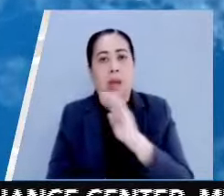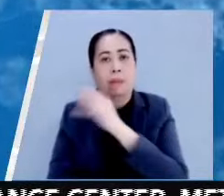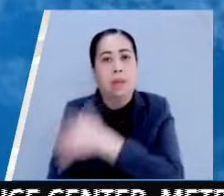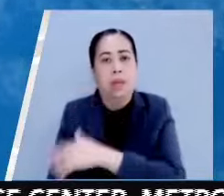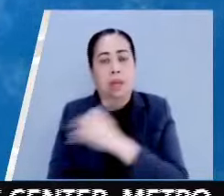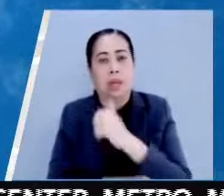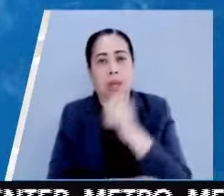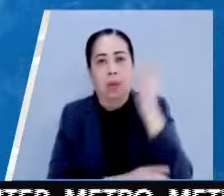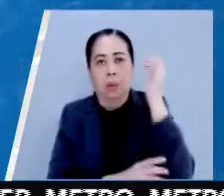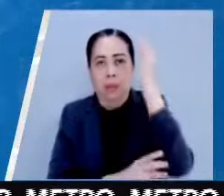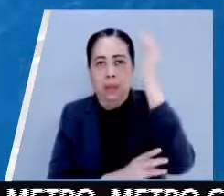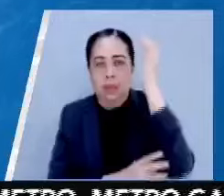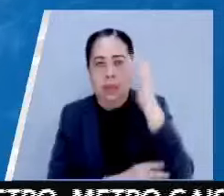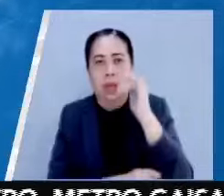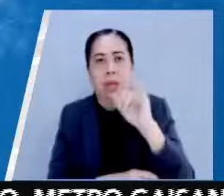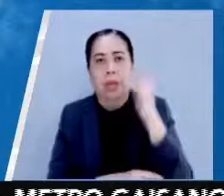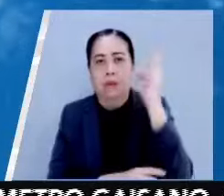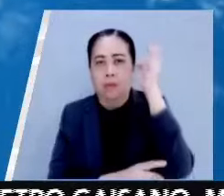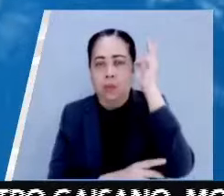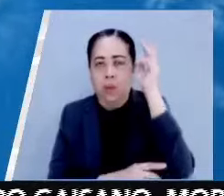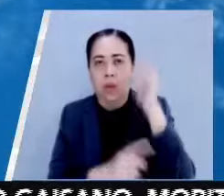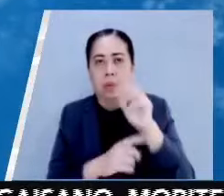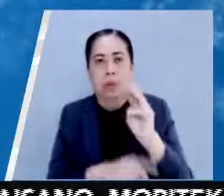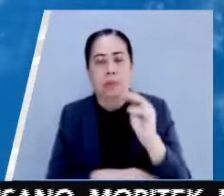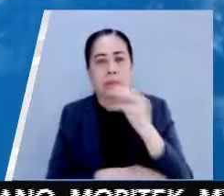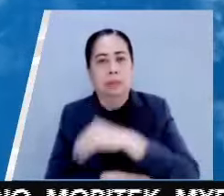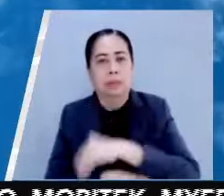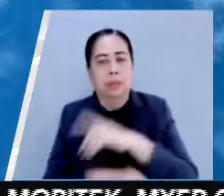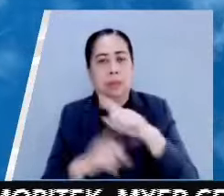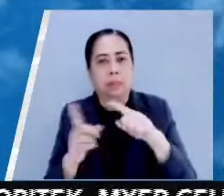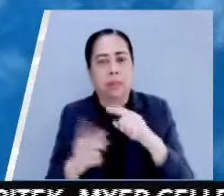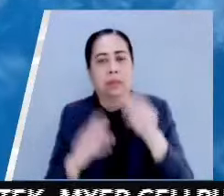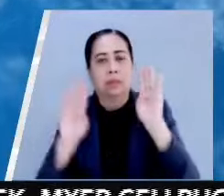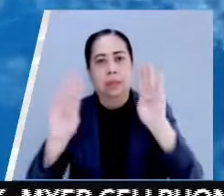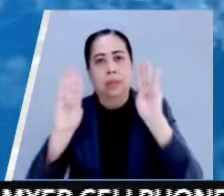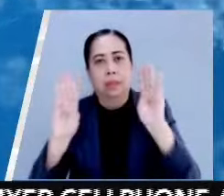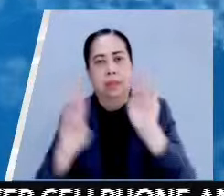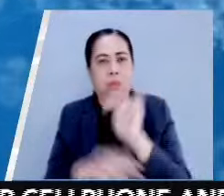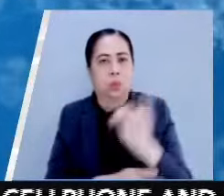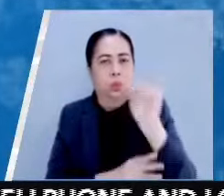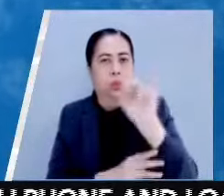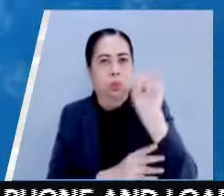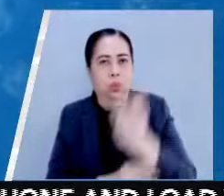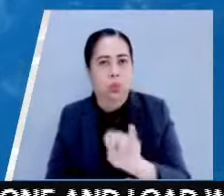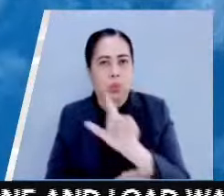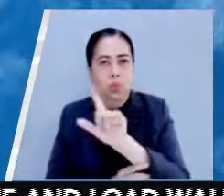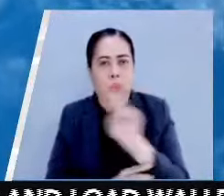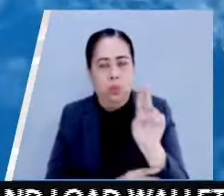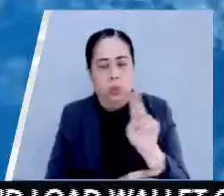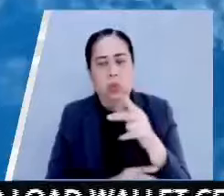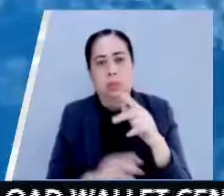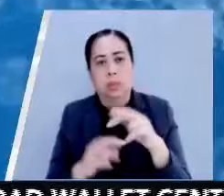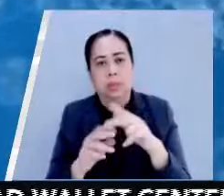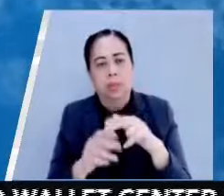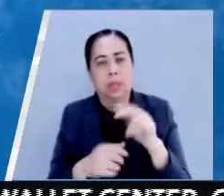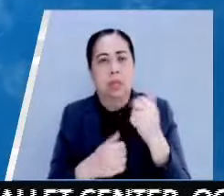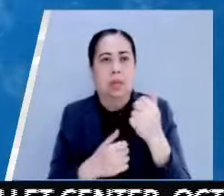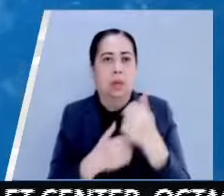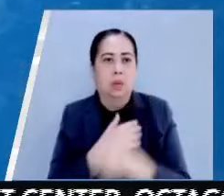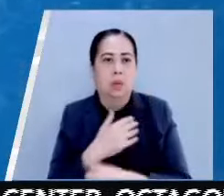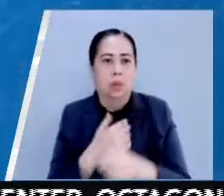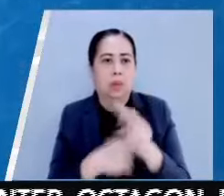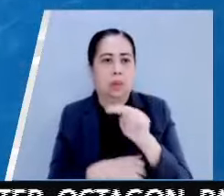Abra, Ifugao, Mountain Province, Benguet, Ilocos Norte, Ilocos Sur, La Union, Pangasinan, Aurora, Nueva